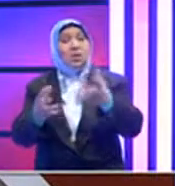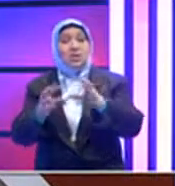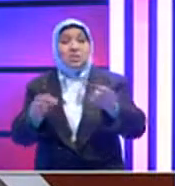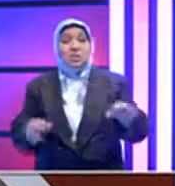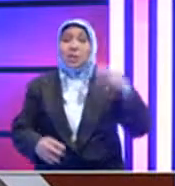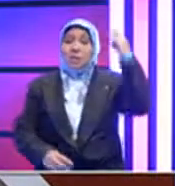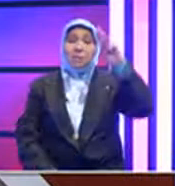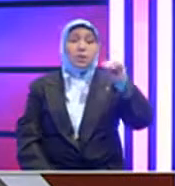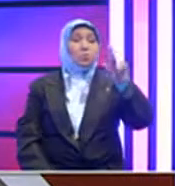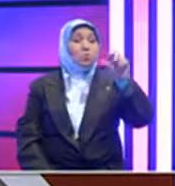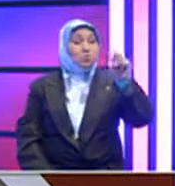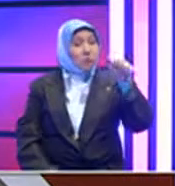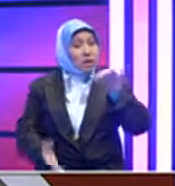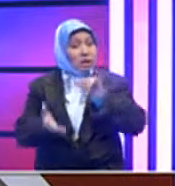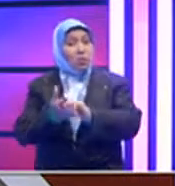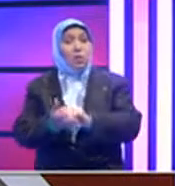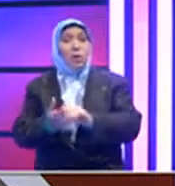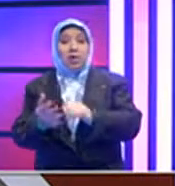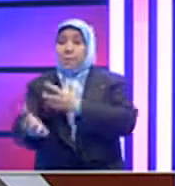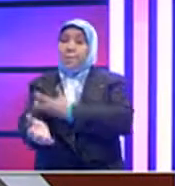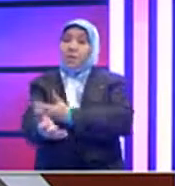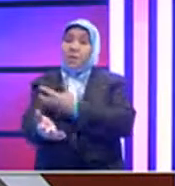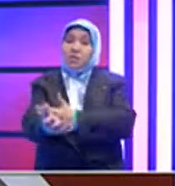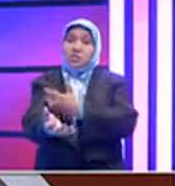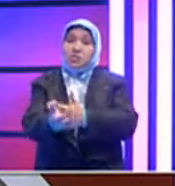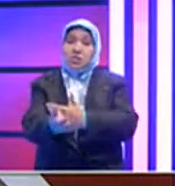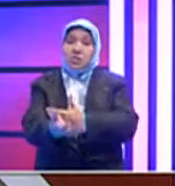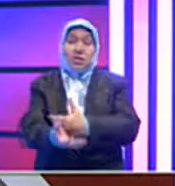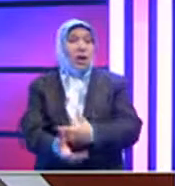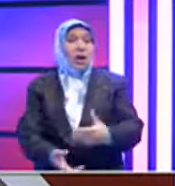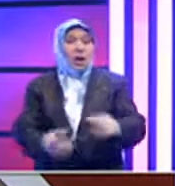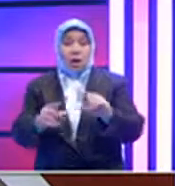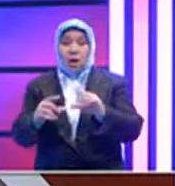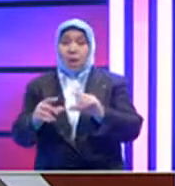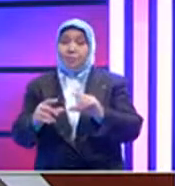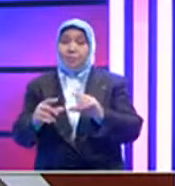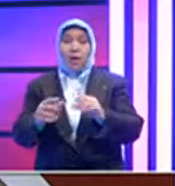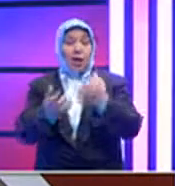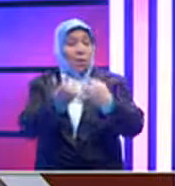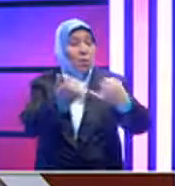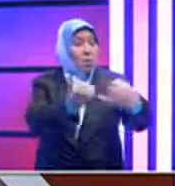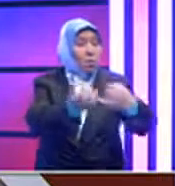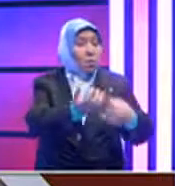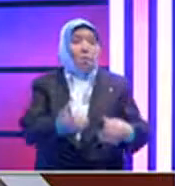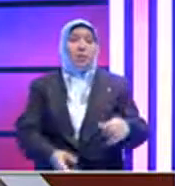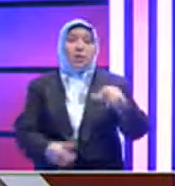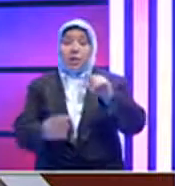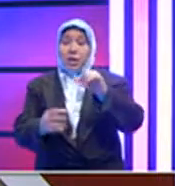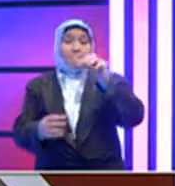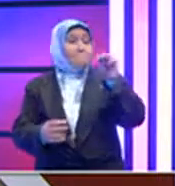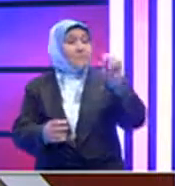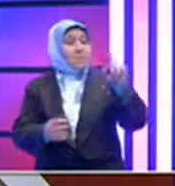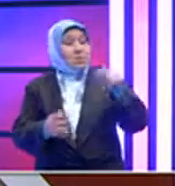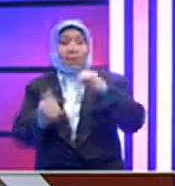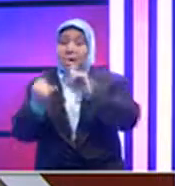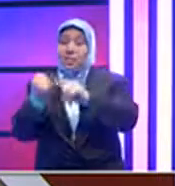kisah Nabi Musa Nabi Musa itu akhirnya mewarisi kepada Legacy di Mesir itu karena pekrindo mereka ditindas dan akhirnya